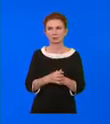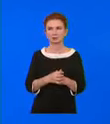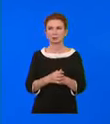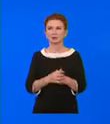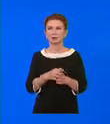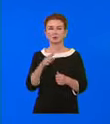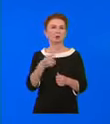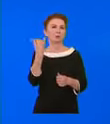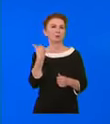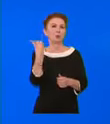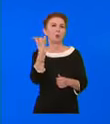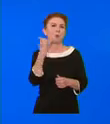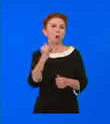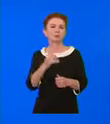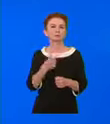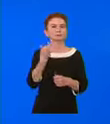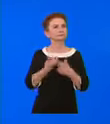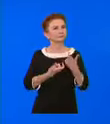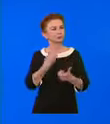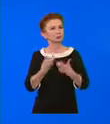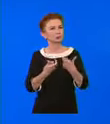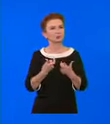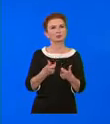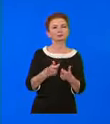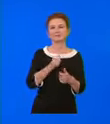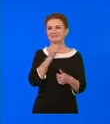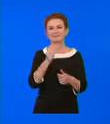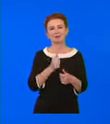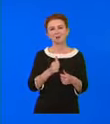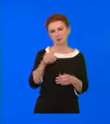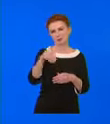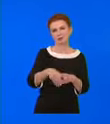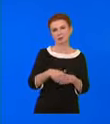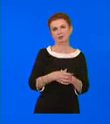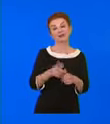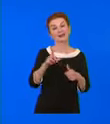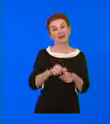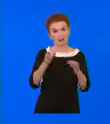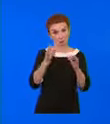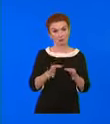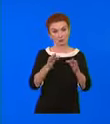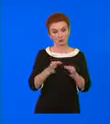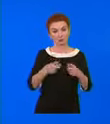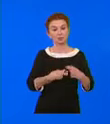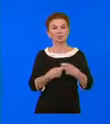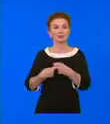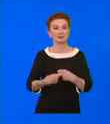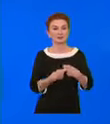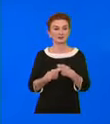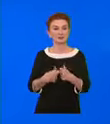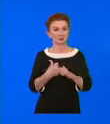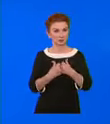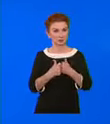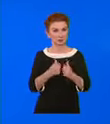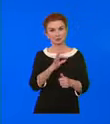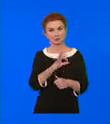z dużych błędów popełnionych przez naszych przyjaciół z zachodniej Europy, ale już dziś związki sportowe i w